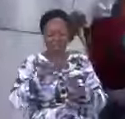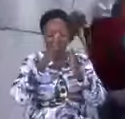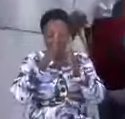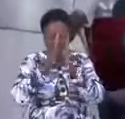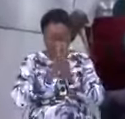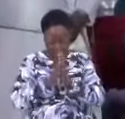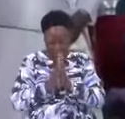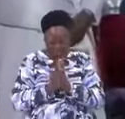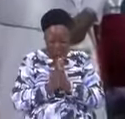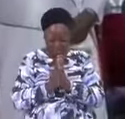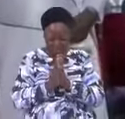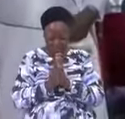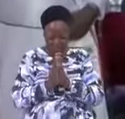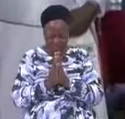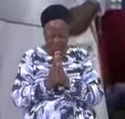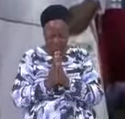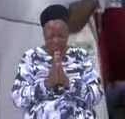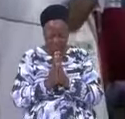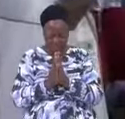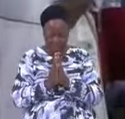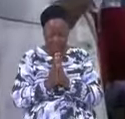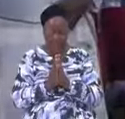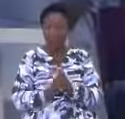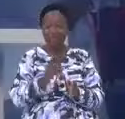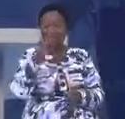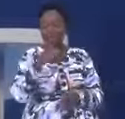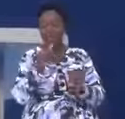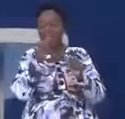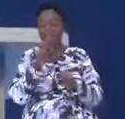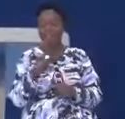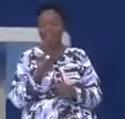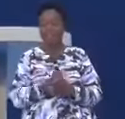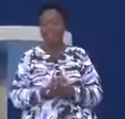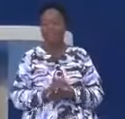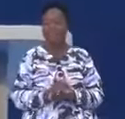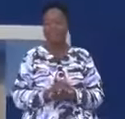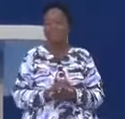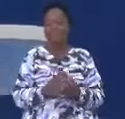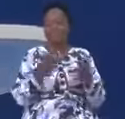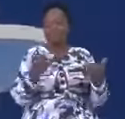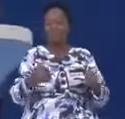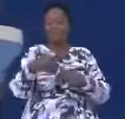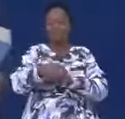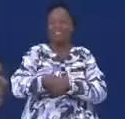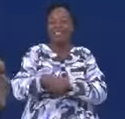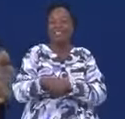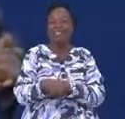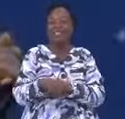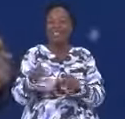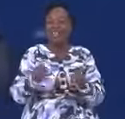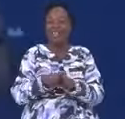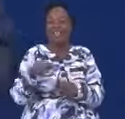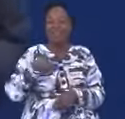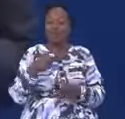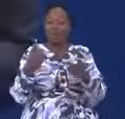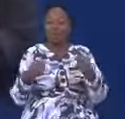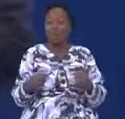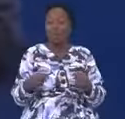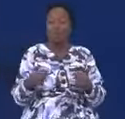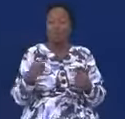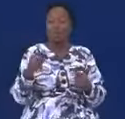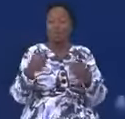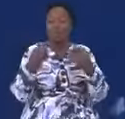que dieu bénisse ce soir comme nous venons à ce